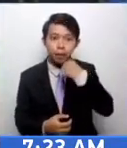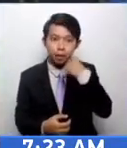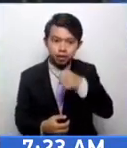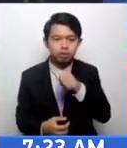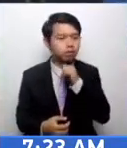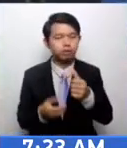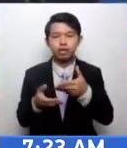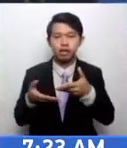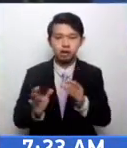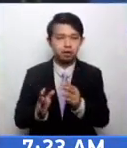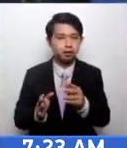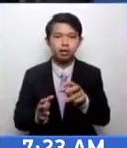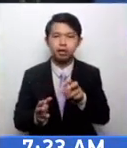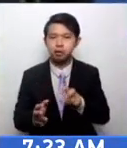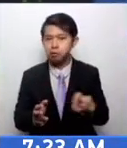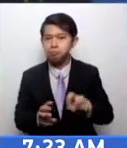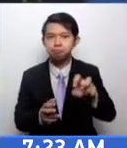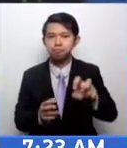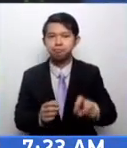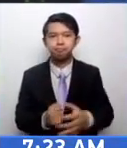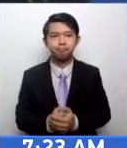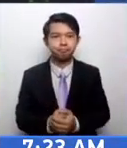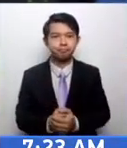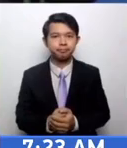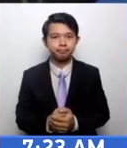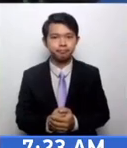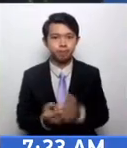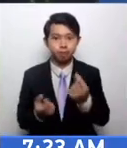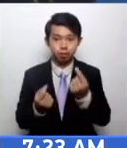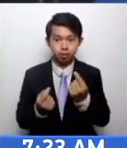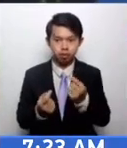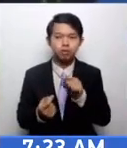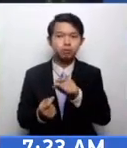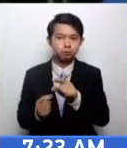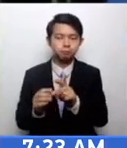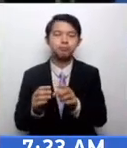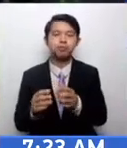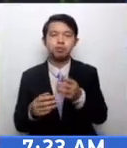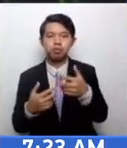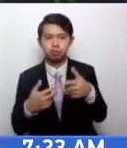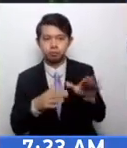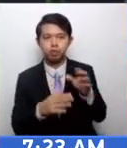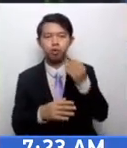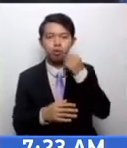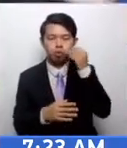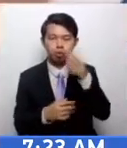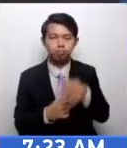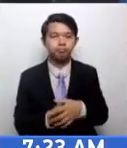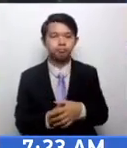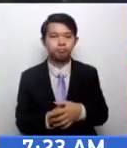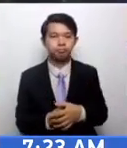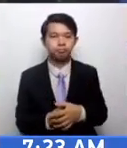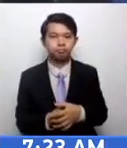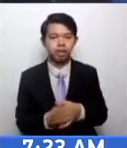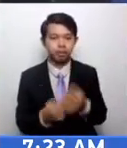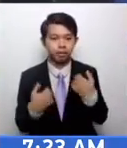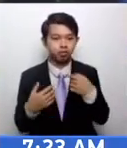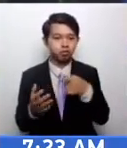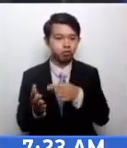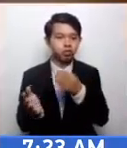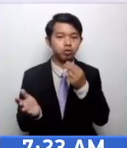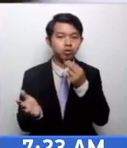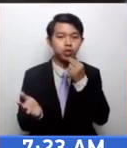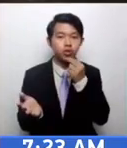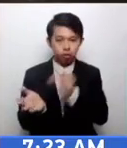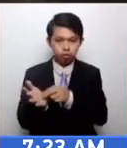Ang gagawin natin dyan is pinapauwi natin. May mga hawak niya ng mga trip record, ini-indicate natin dun sa remarks kung ano yung problema ng kanilang mga